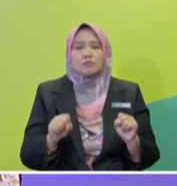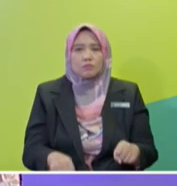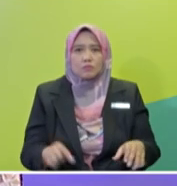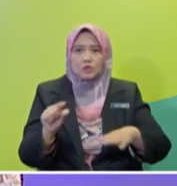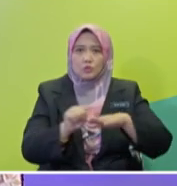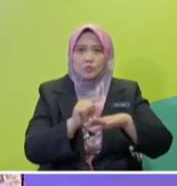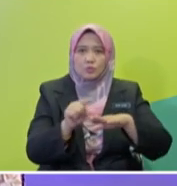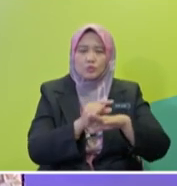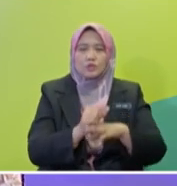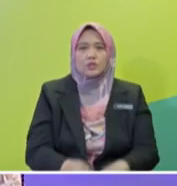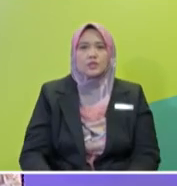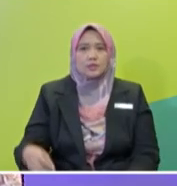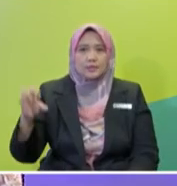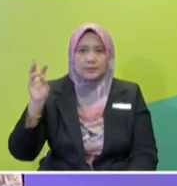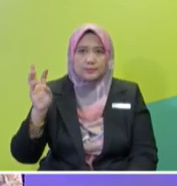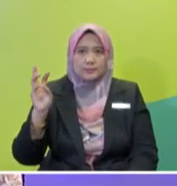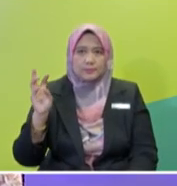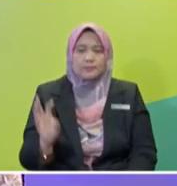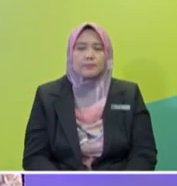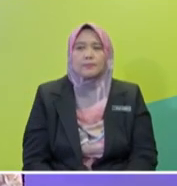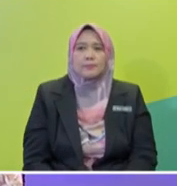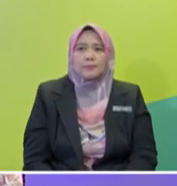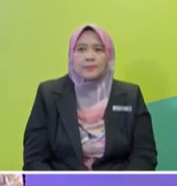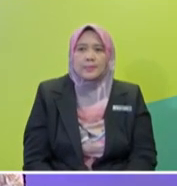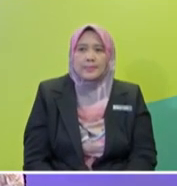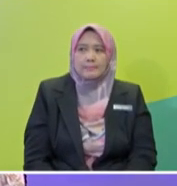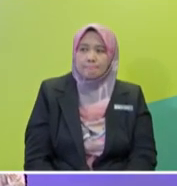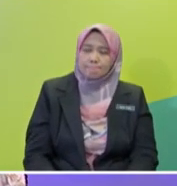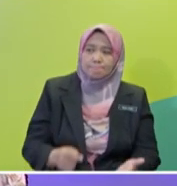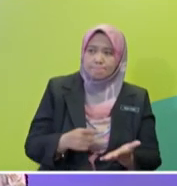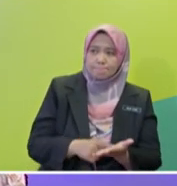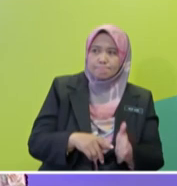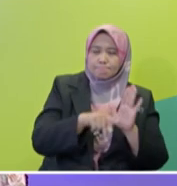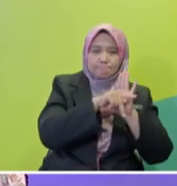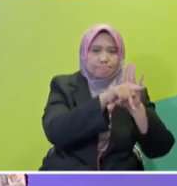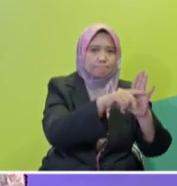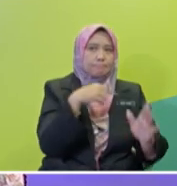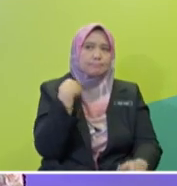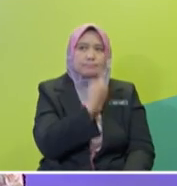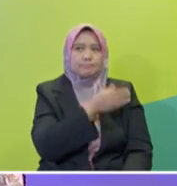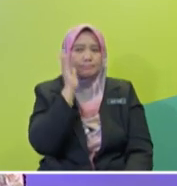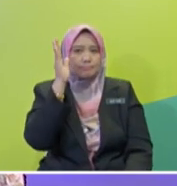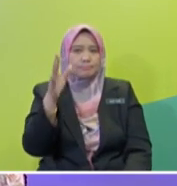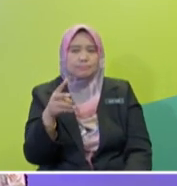6 jadi inilah Dia paparan yang kita nampak bagi para